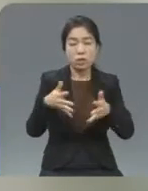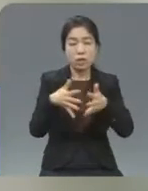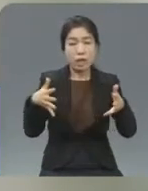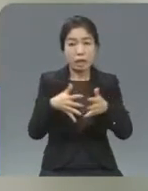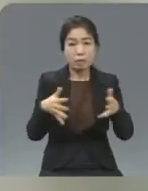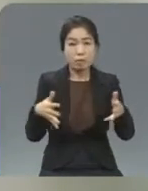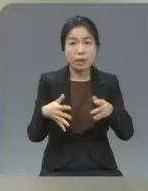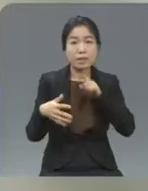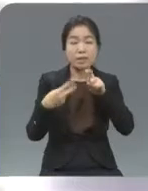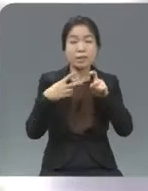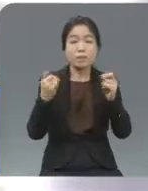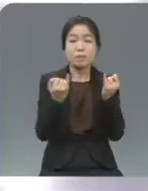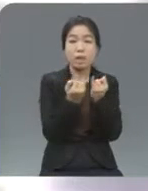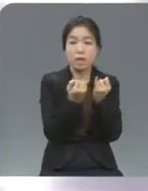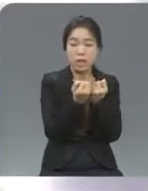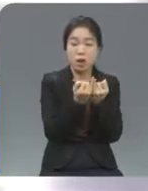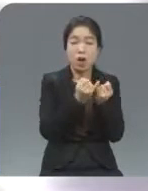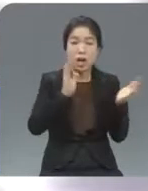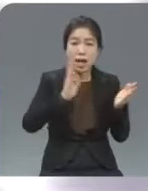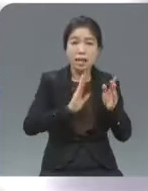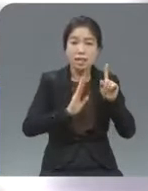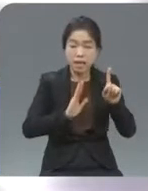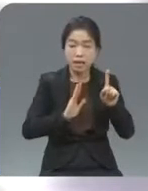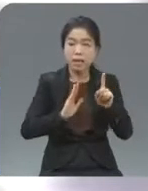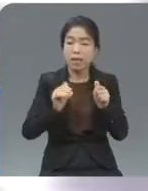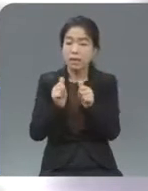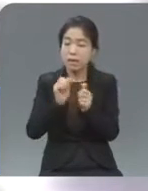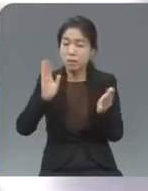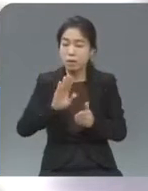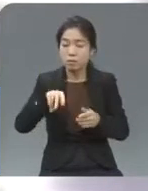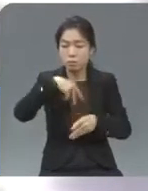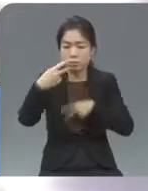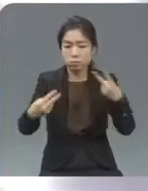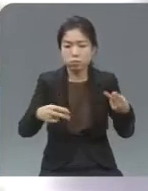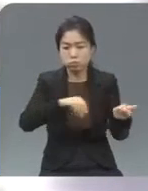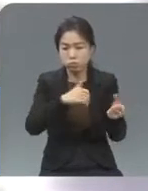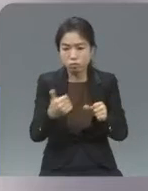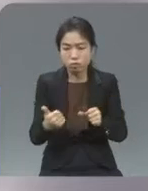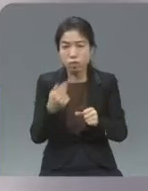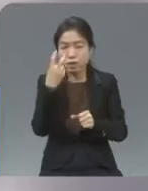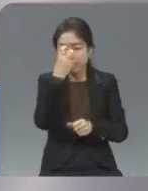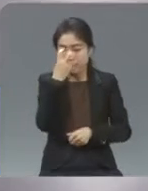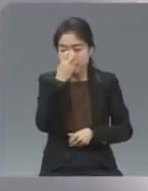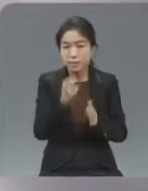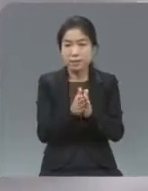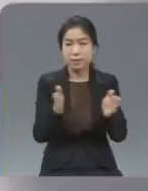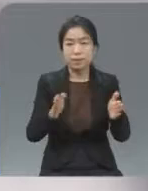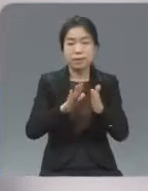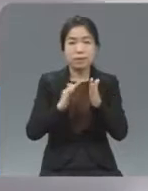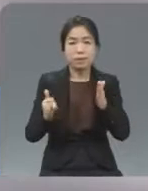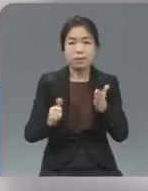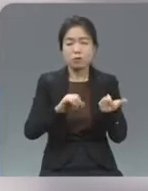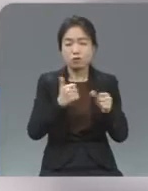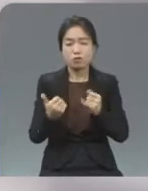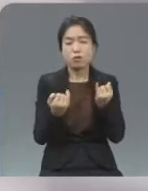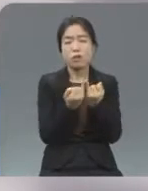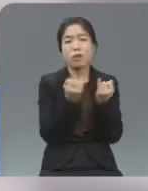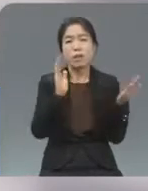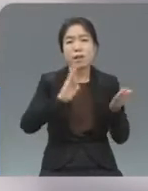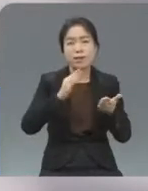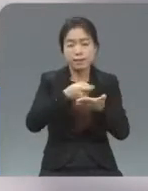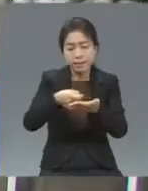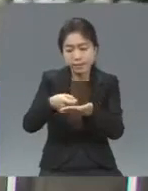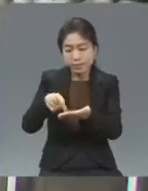아파트에서 10대 여중생 한 명과 남학생이 떨어져 숨져 경찰이 수사에 나섰습니다. 유족들은 숨진 여학생이